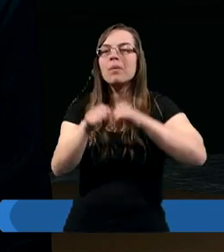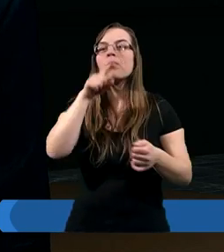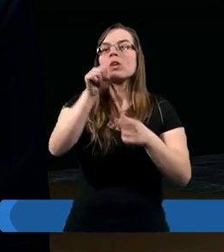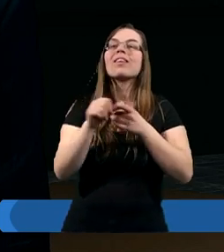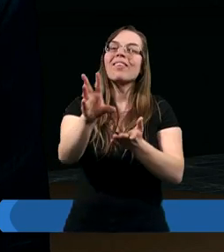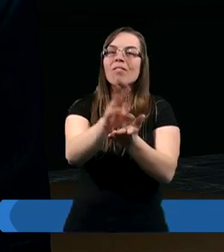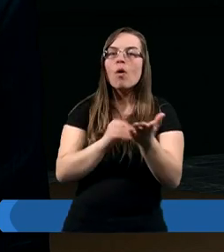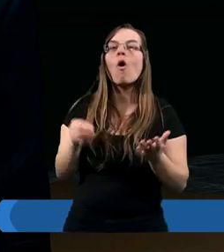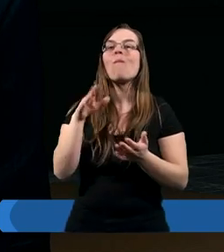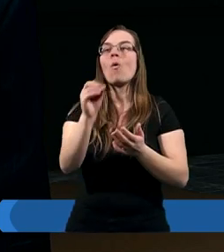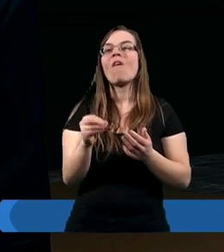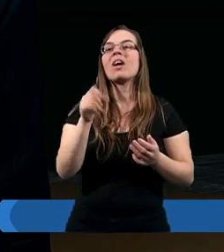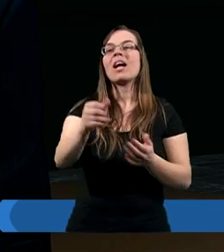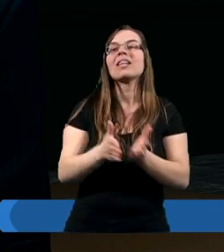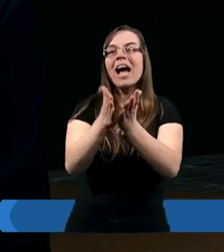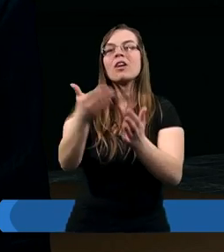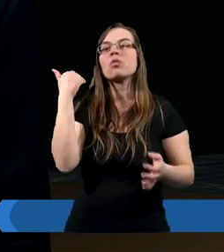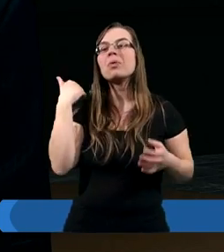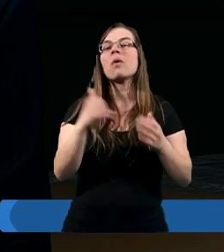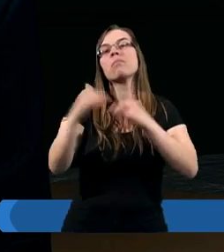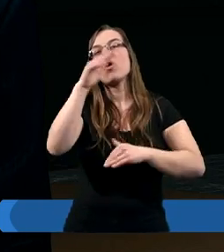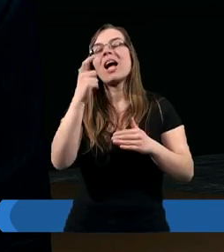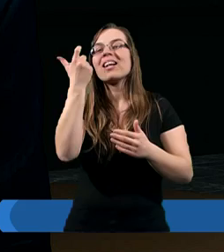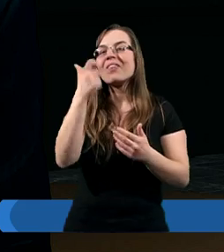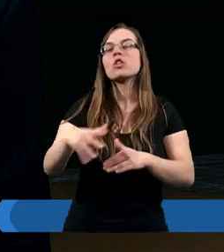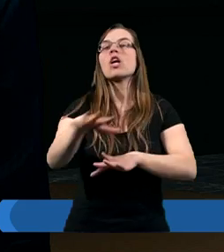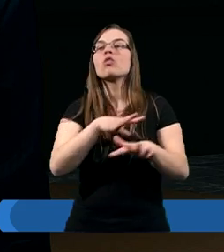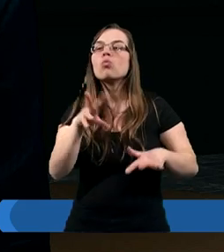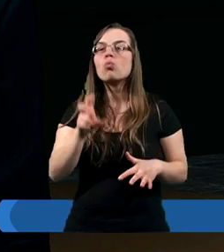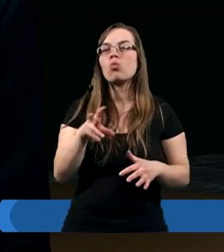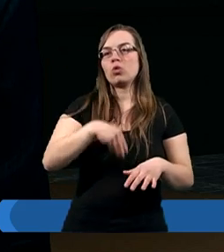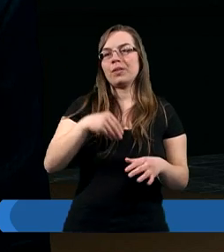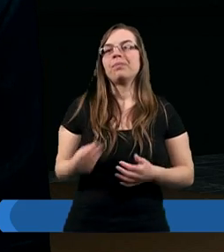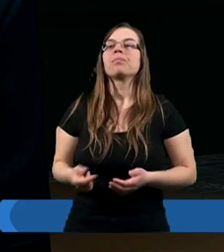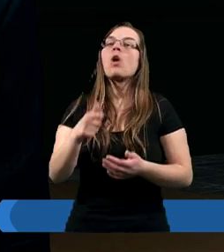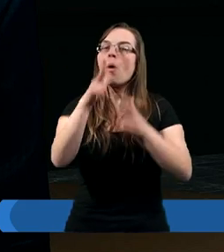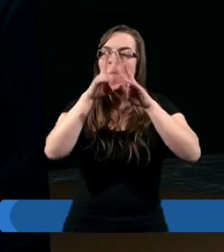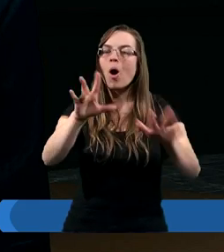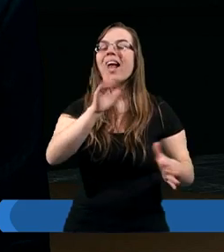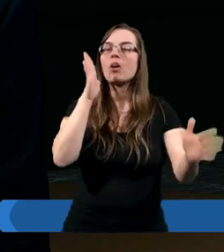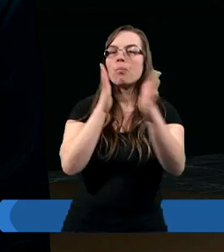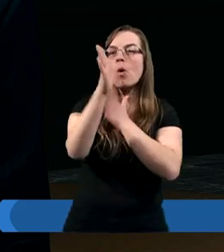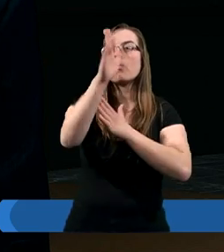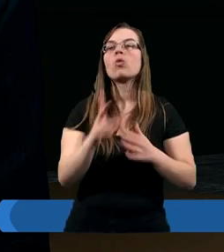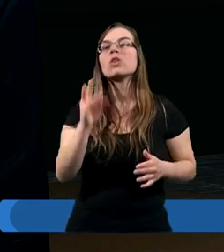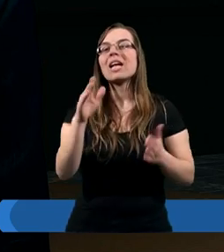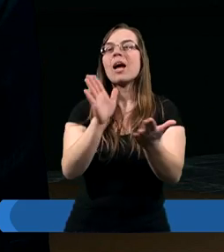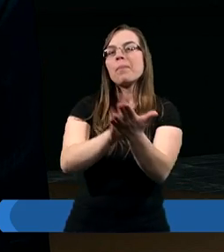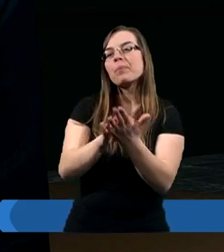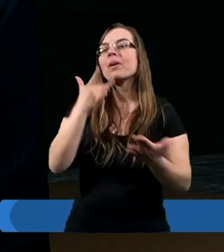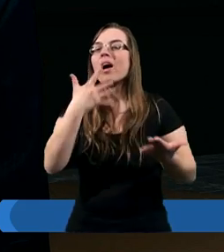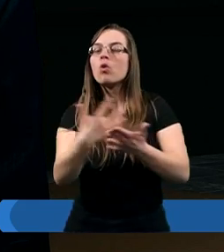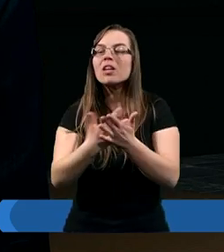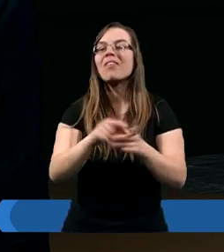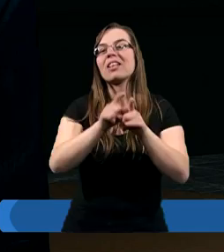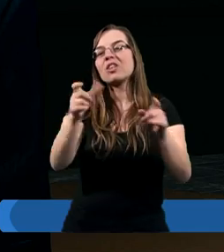użyte sformułowanie, a było nas na statku tam ponad 200 dusz. Więc to pokazuje po prostu, że Biblia używa